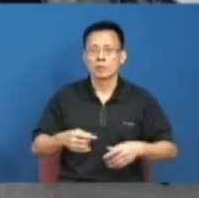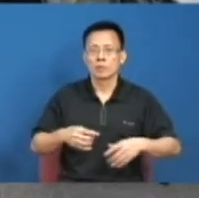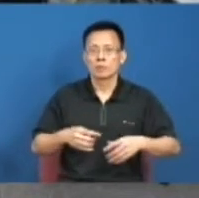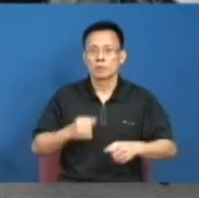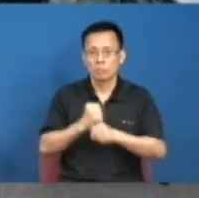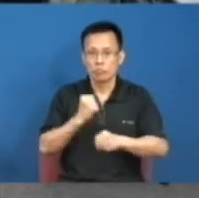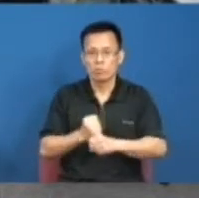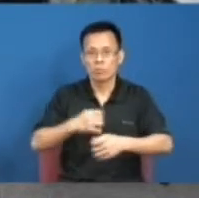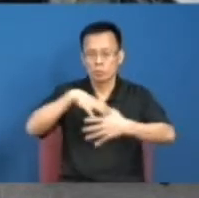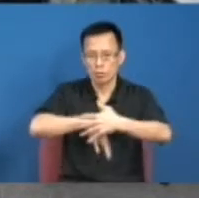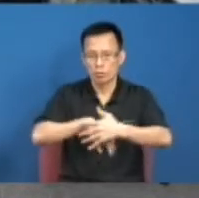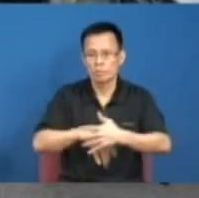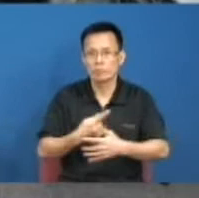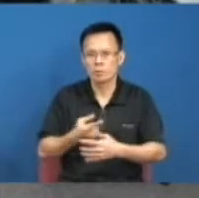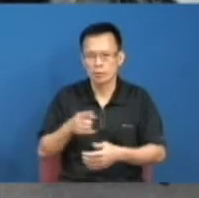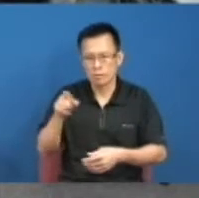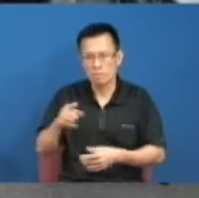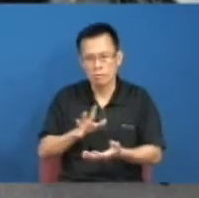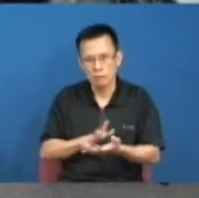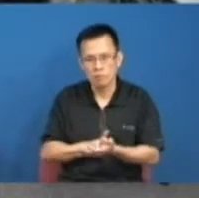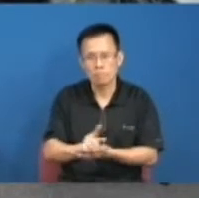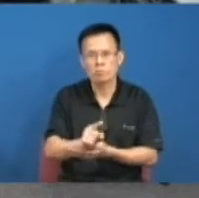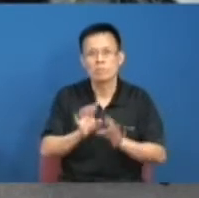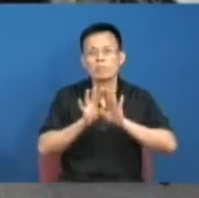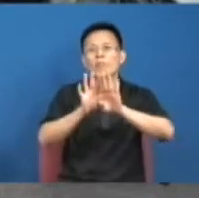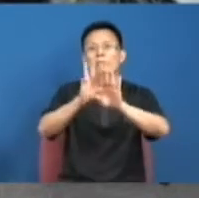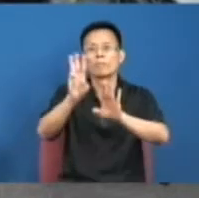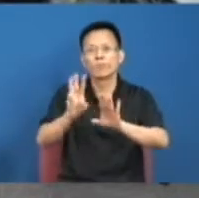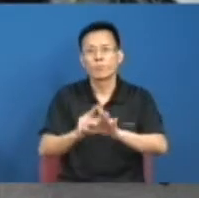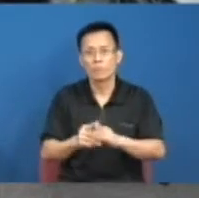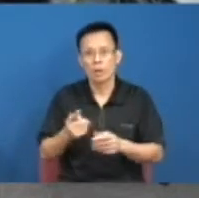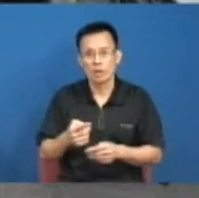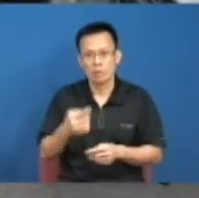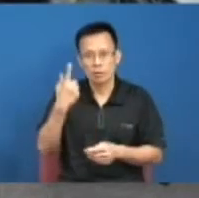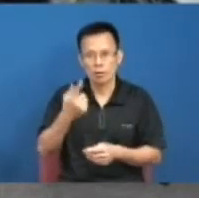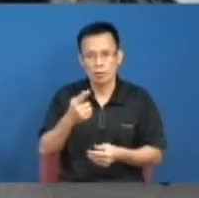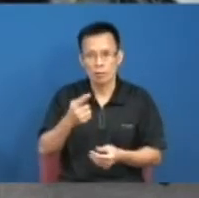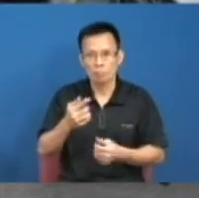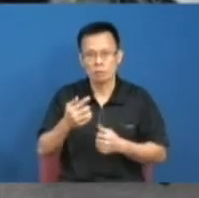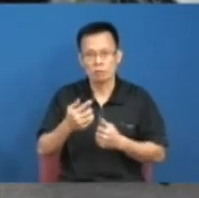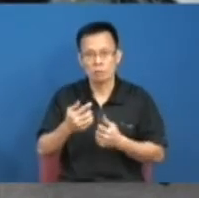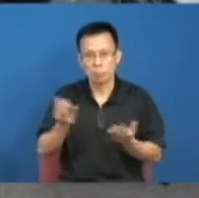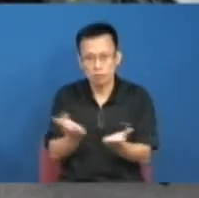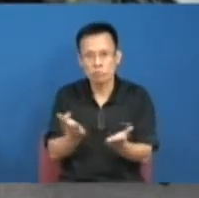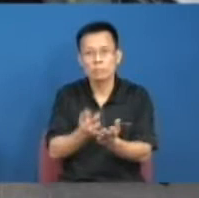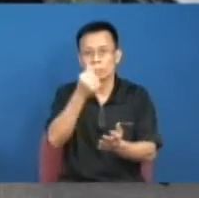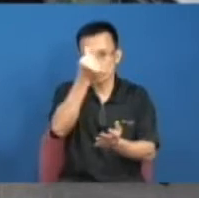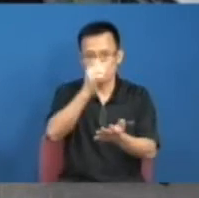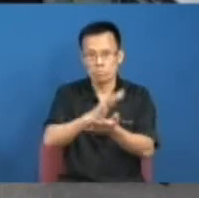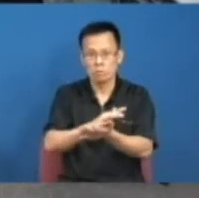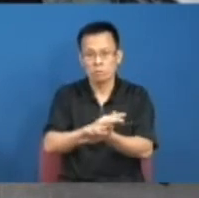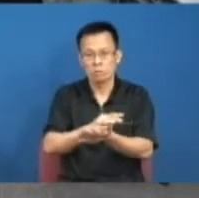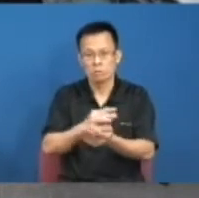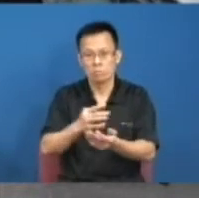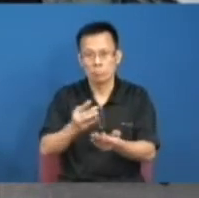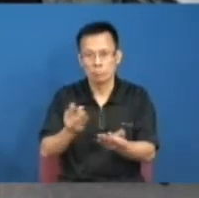哋咁專啦，咁其實防水通常咧出邊咧就好多話一保啊保你10年啊20年，其實即係保用防水